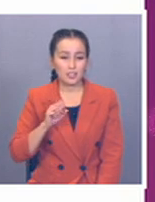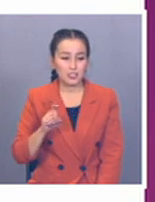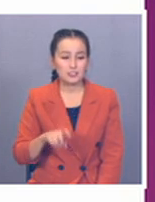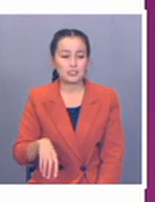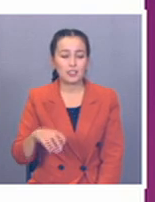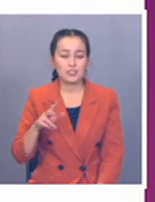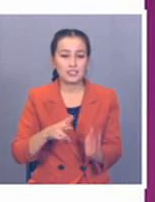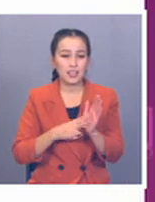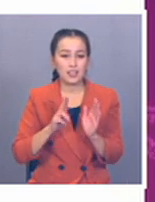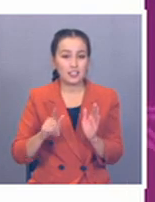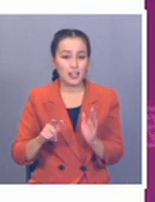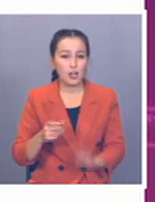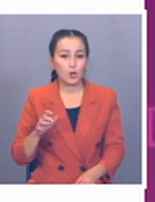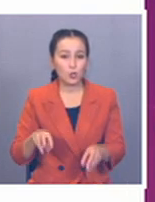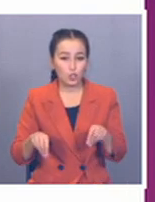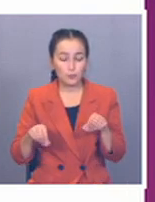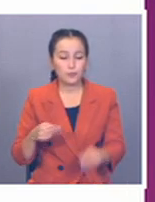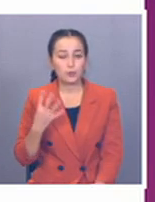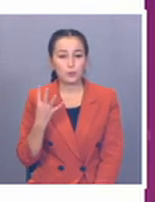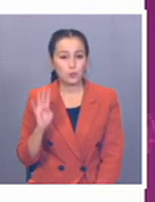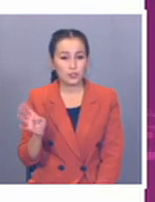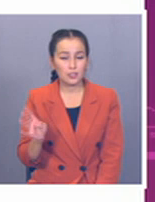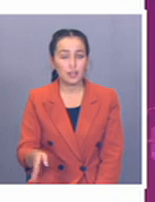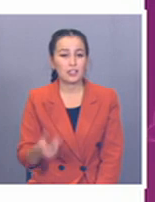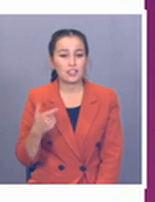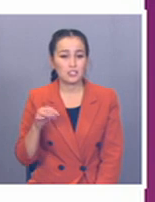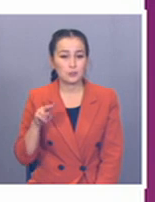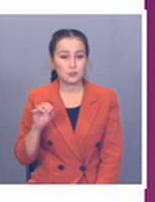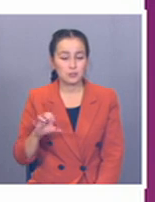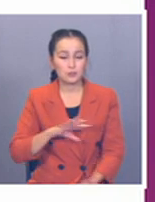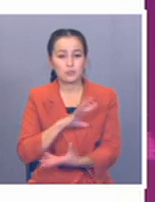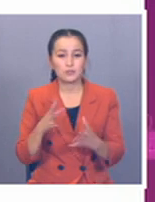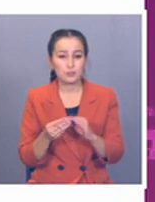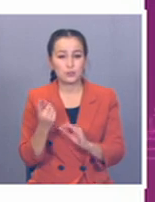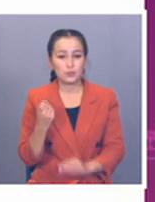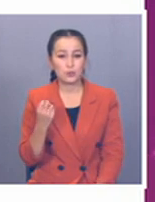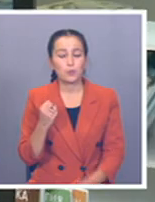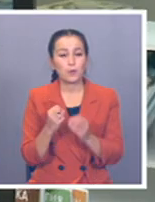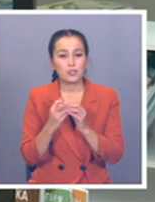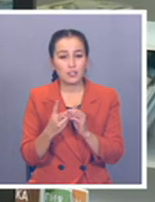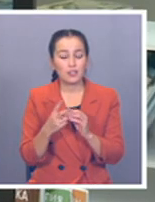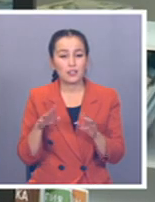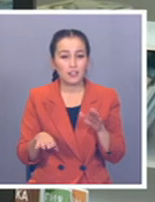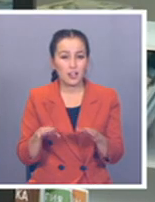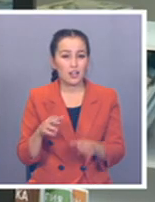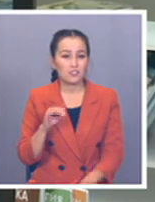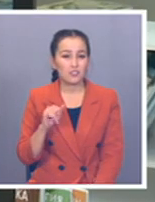және 4 кг гипс бізге 112 кг фарфор дайындау үшін қажет болады екен.